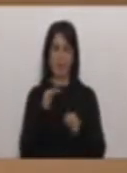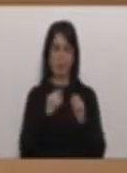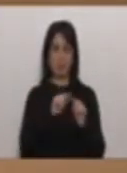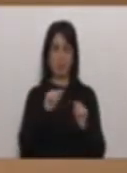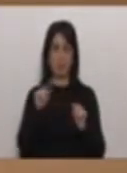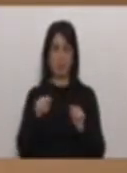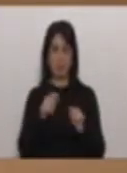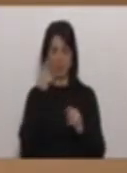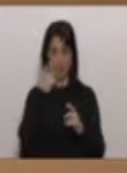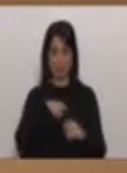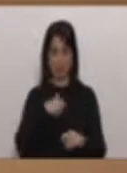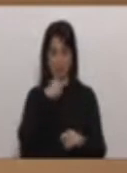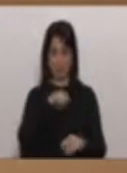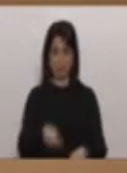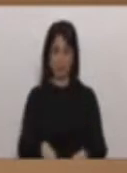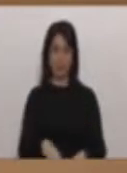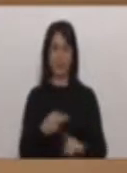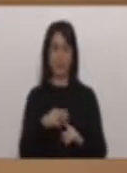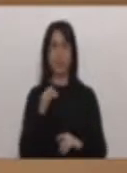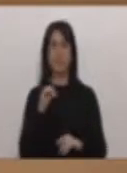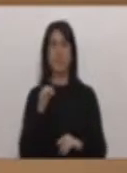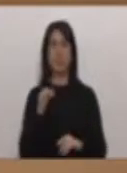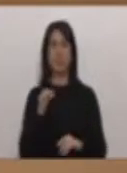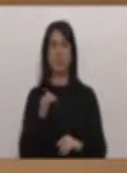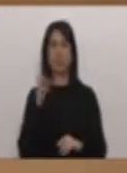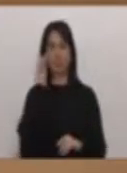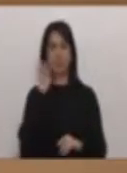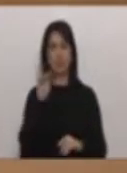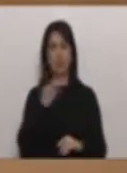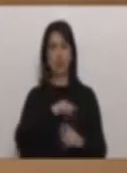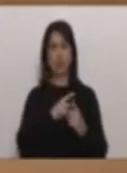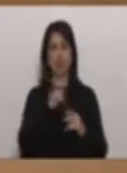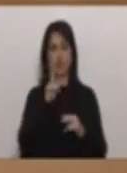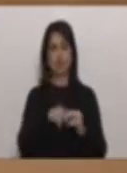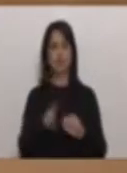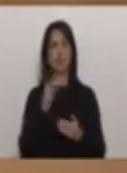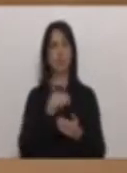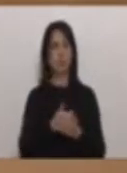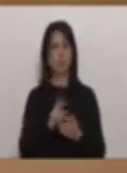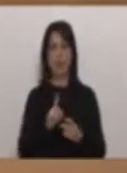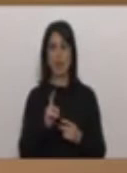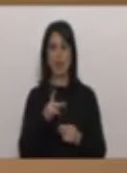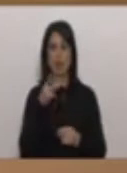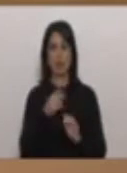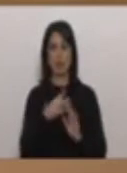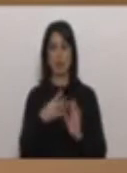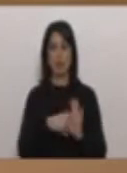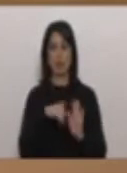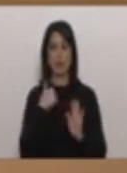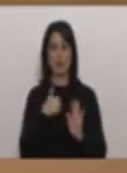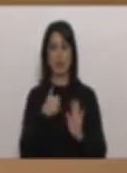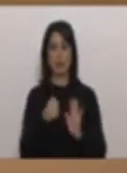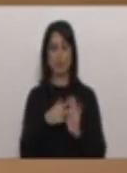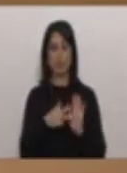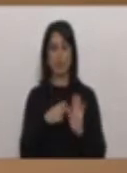თავზე. და ეს ისტორია შეგახსენებთ, კოლეგებო, დასრულდა შემდეგი სახით. 2019 წლის 18